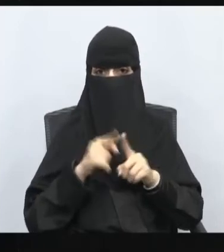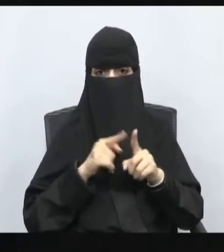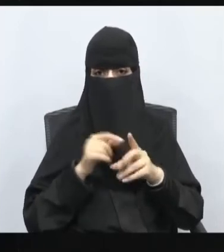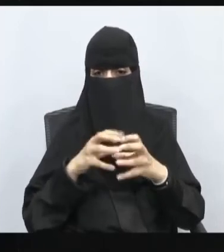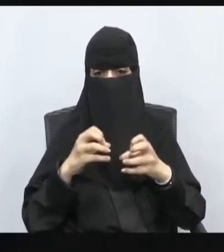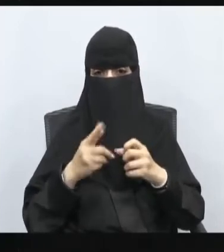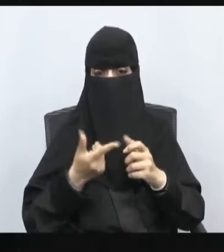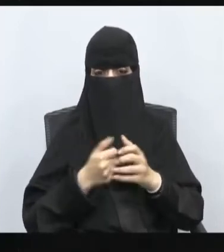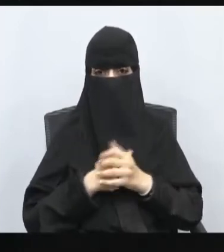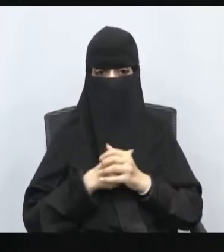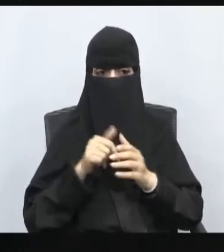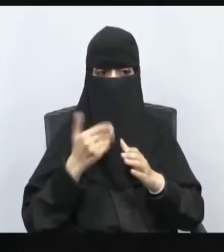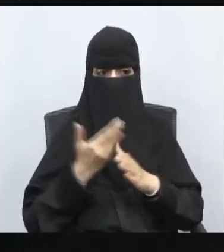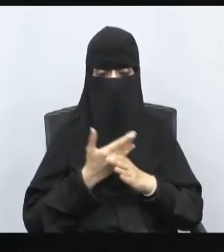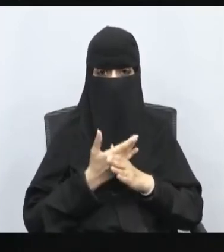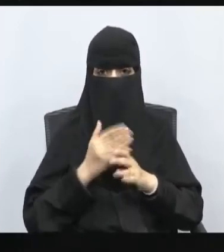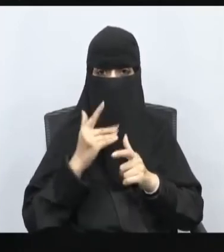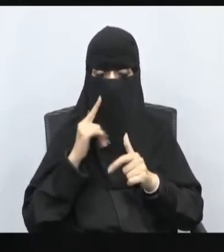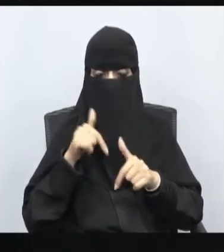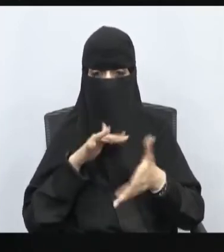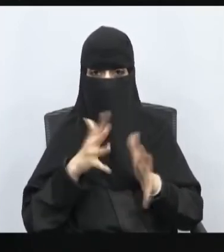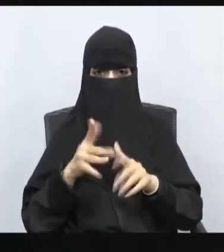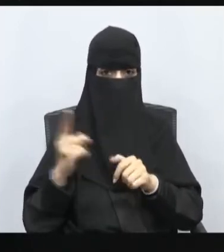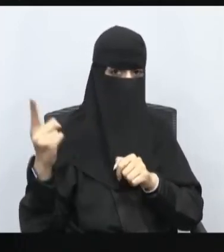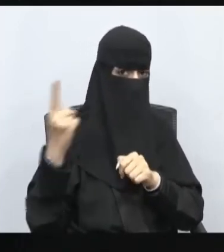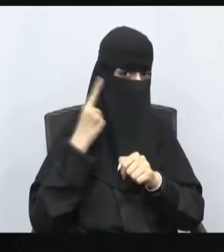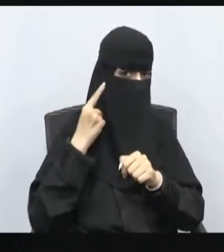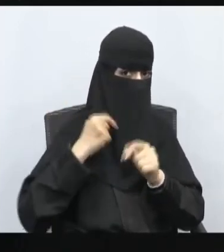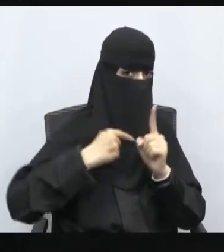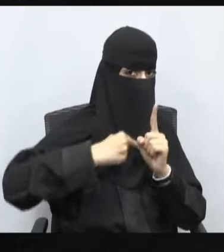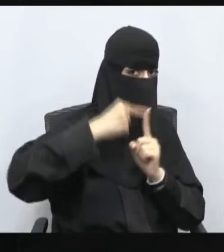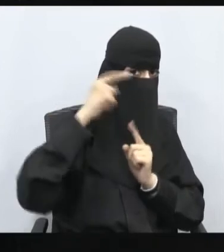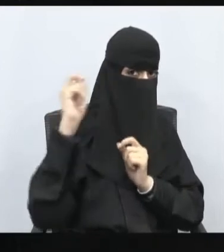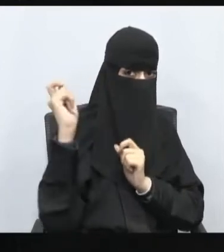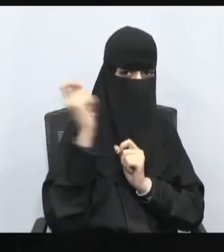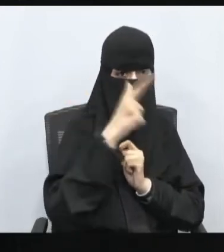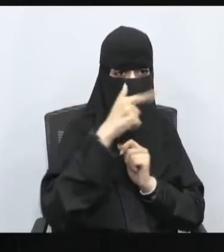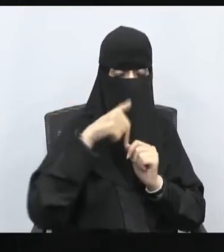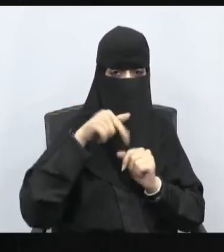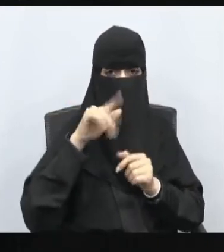ترى؟ ما السبب؟ أحيانا نستمع الصوت يكون عالي للسيارة،